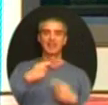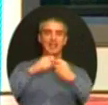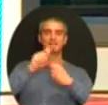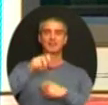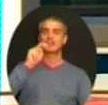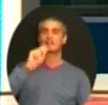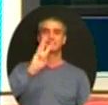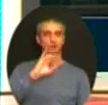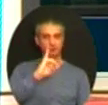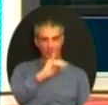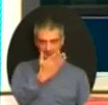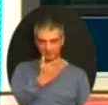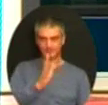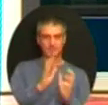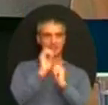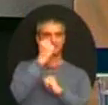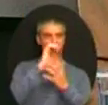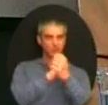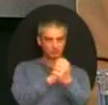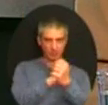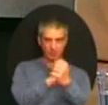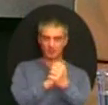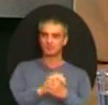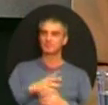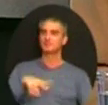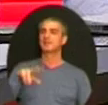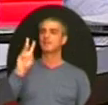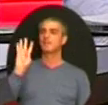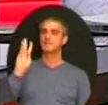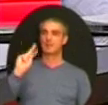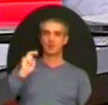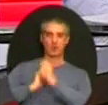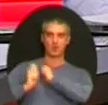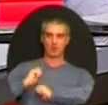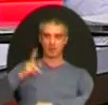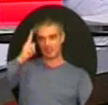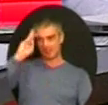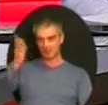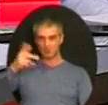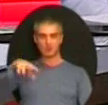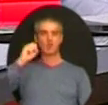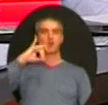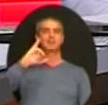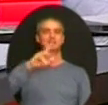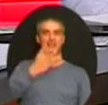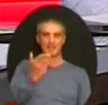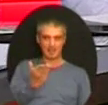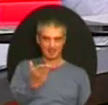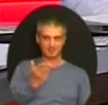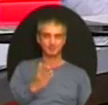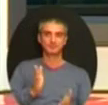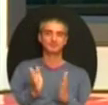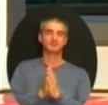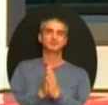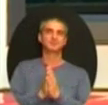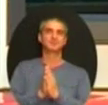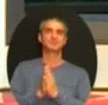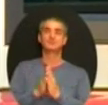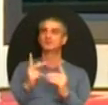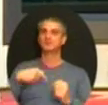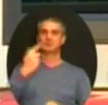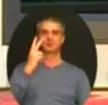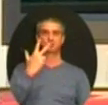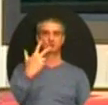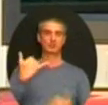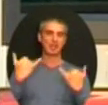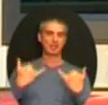חבר הכנסת נחמן שי כאן, המחנה הציוני, שלום לך. שלום וברכה. חברת הכנסת ברקו מהליכוד, שלום לך. שלום וברכה. אור ישראלי, שלום גם לך. שלום, שלום. יום